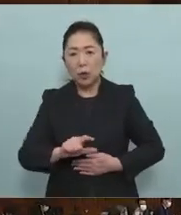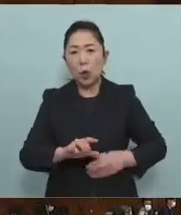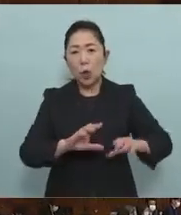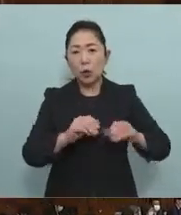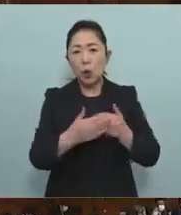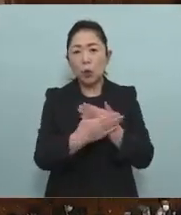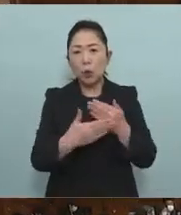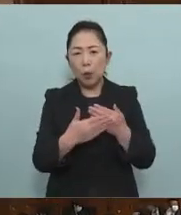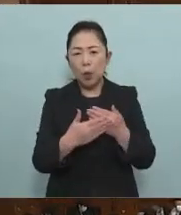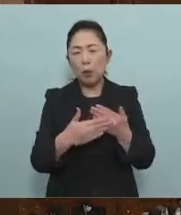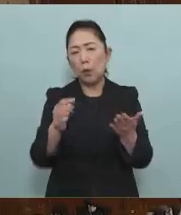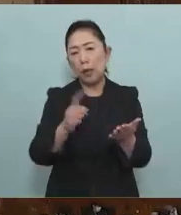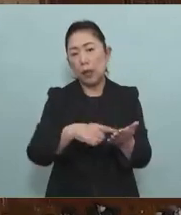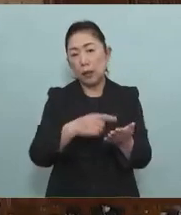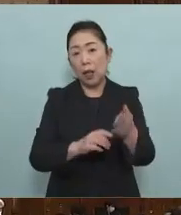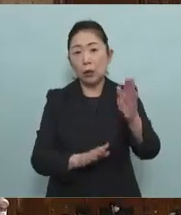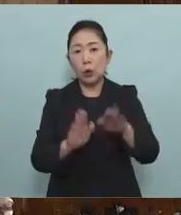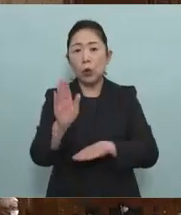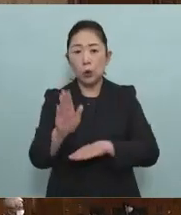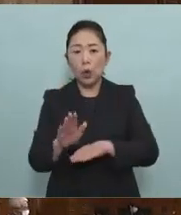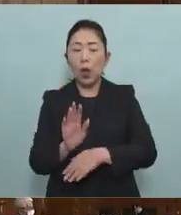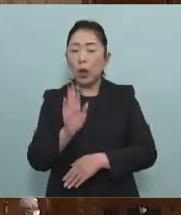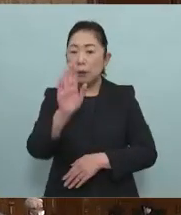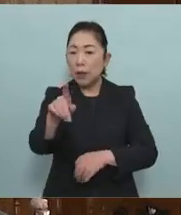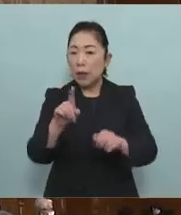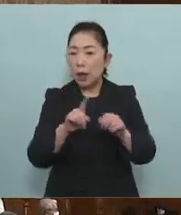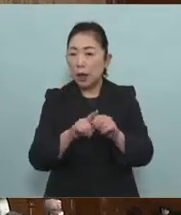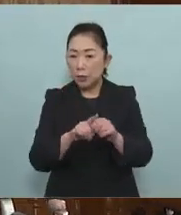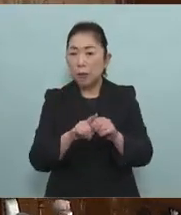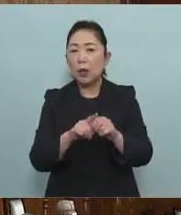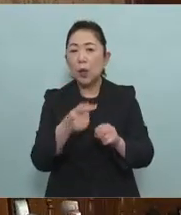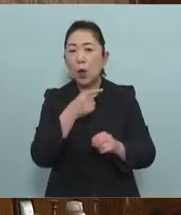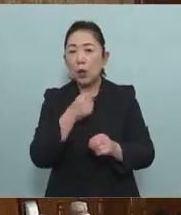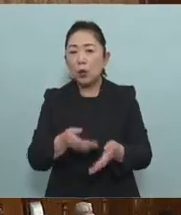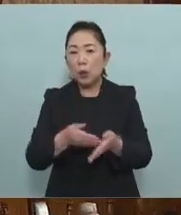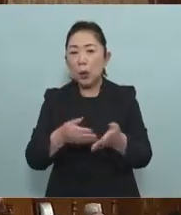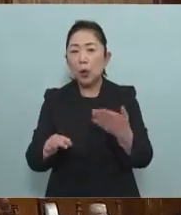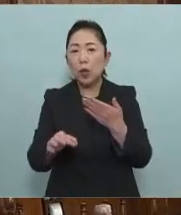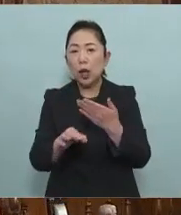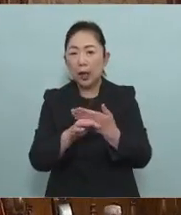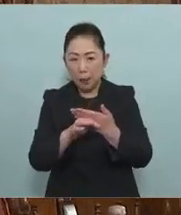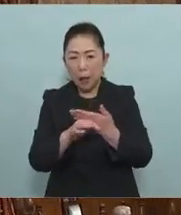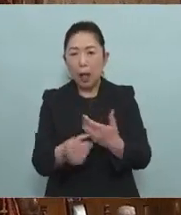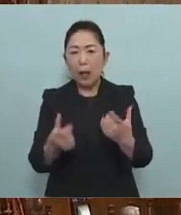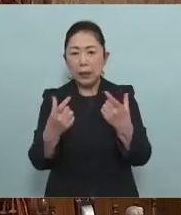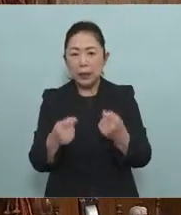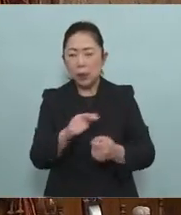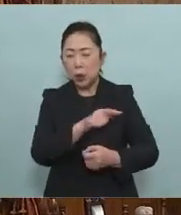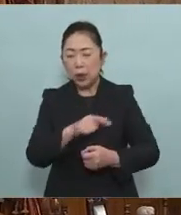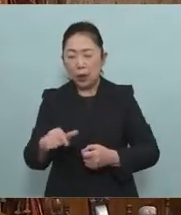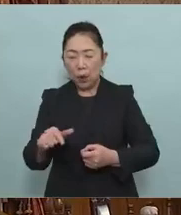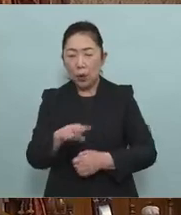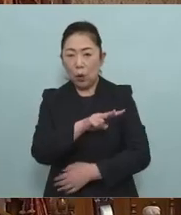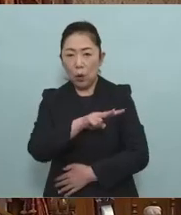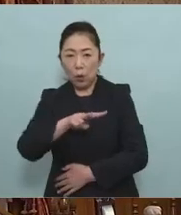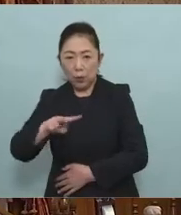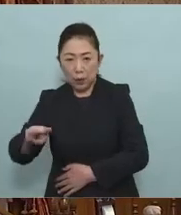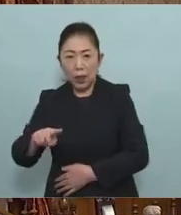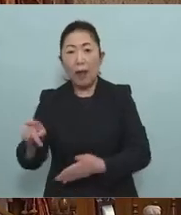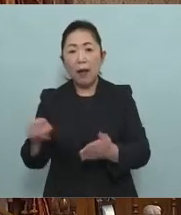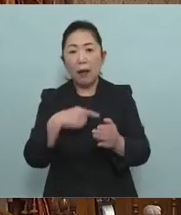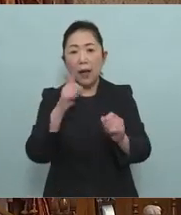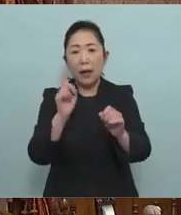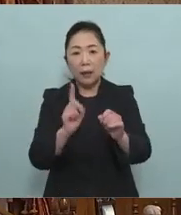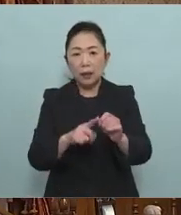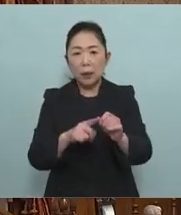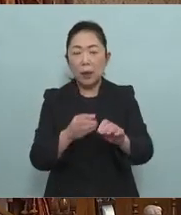未だに不十分です。未来へ向けた希望を語るならば、不都合な事実にも言及し、解決への具体的な道